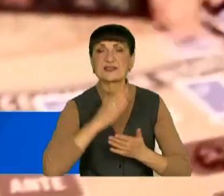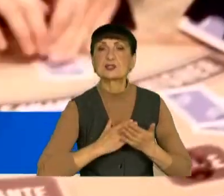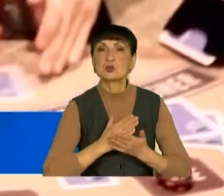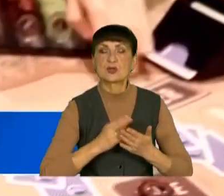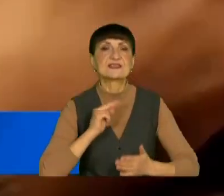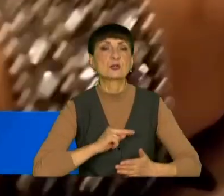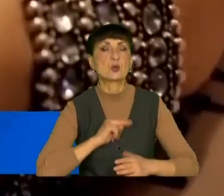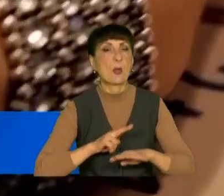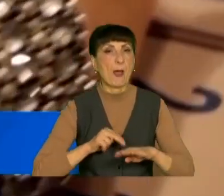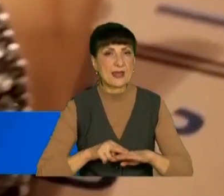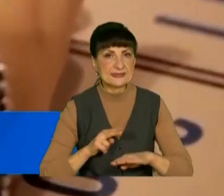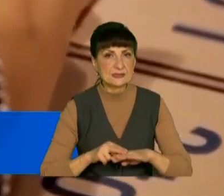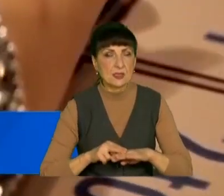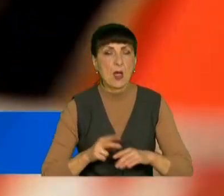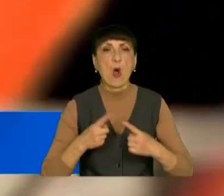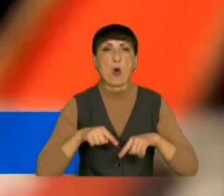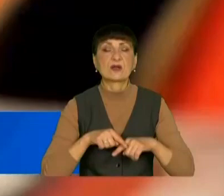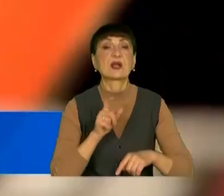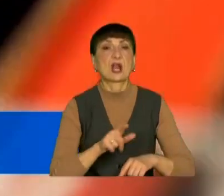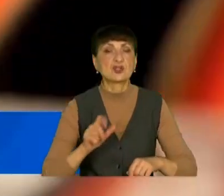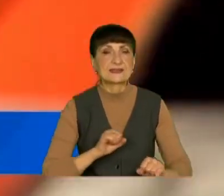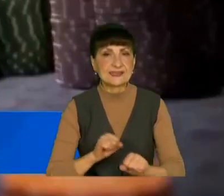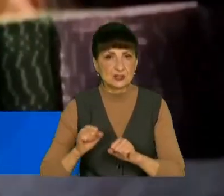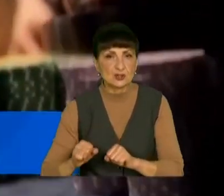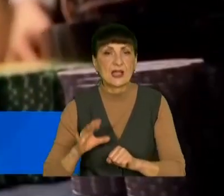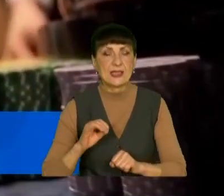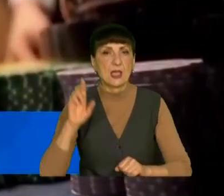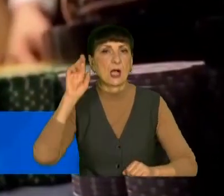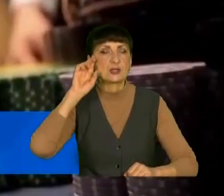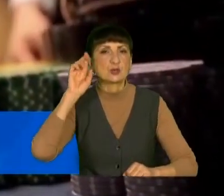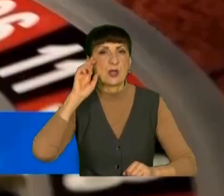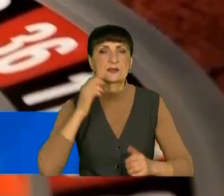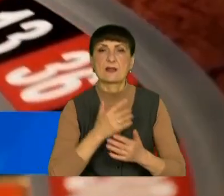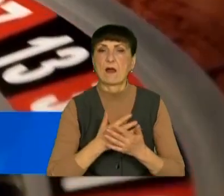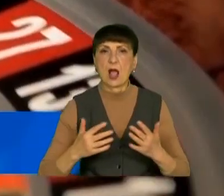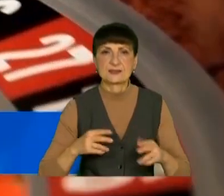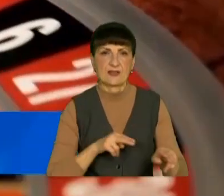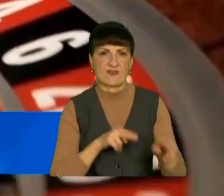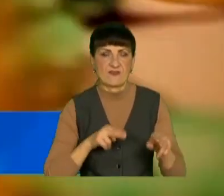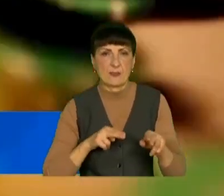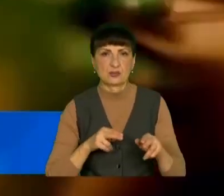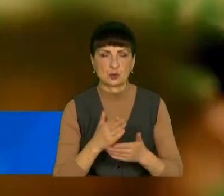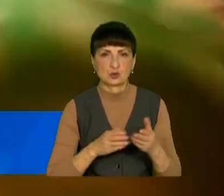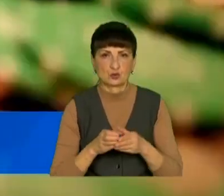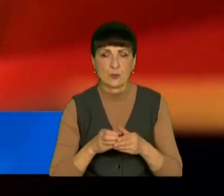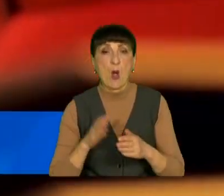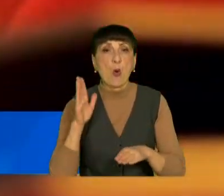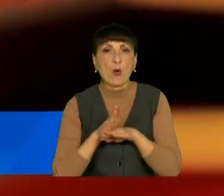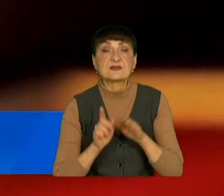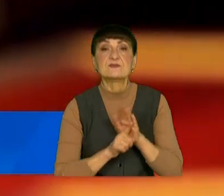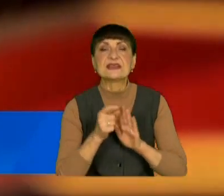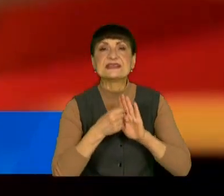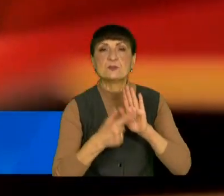сотрудников правоохранительных органов, органов гражданской защиты и государственной фельдъегерской службы. Указ вводится с